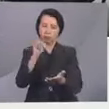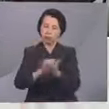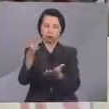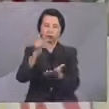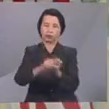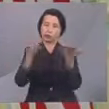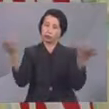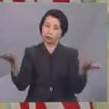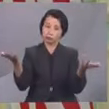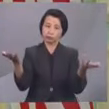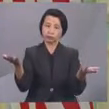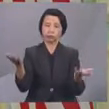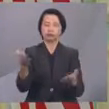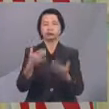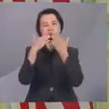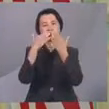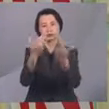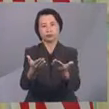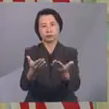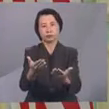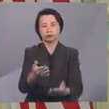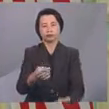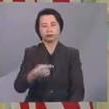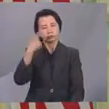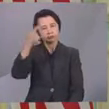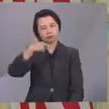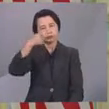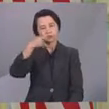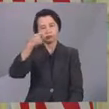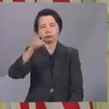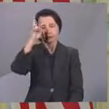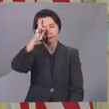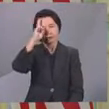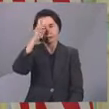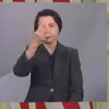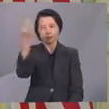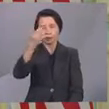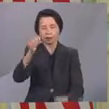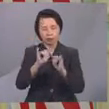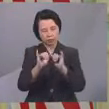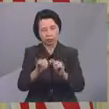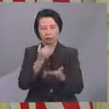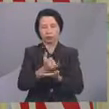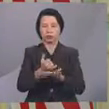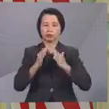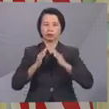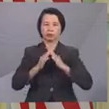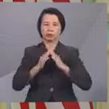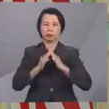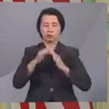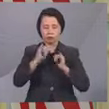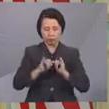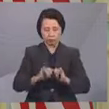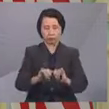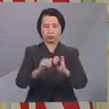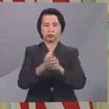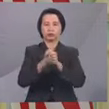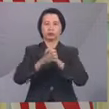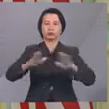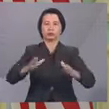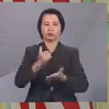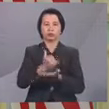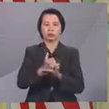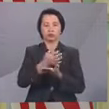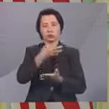pada hari ini. Terima kasih. Seruan saya seperti biasa, terus kekal di rumah bagi terus kekal selamat.